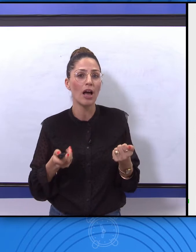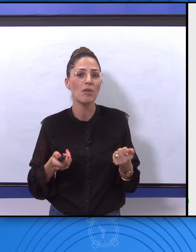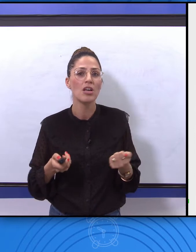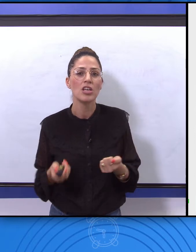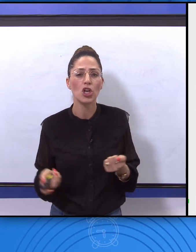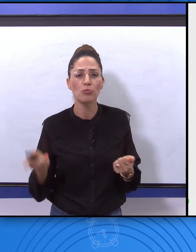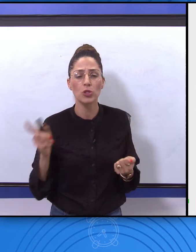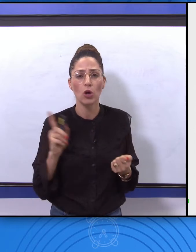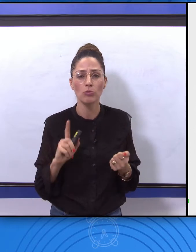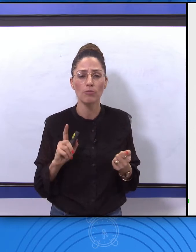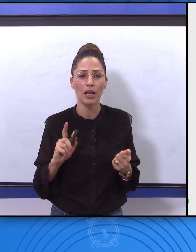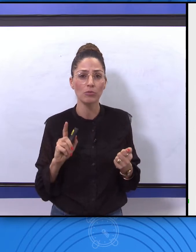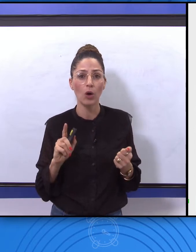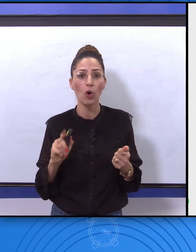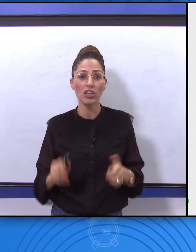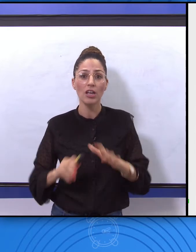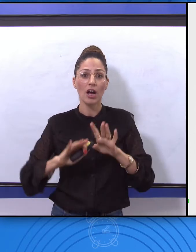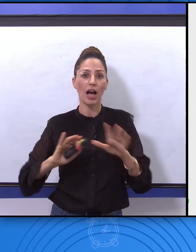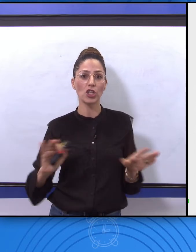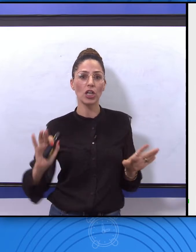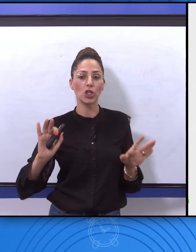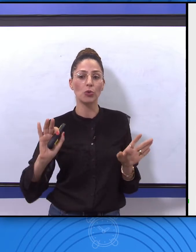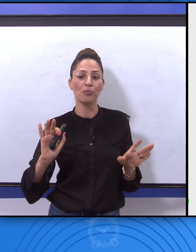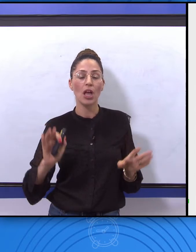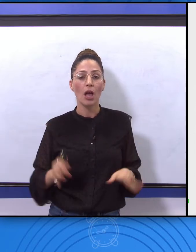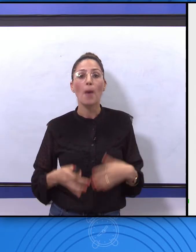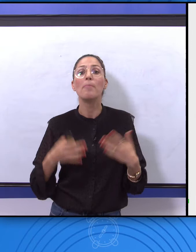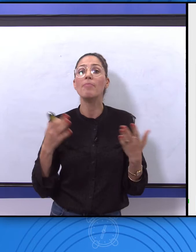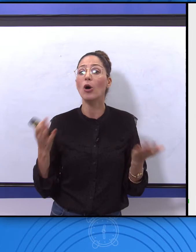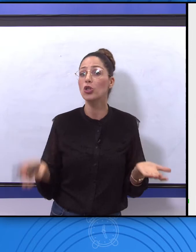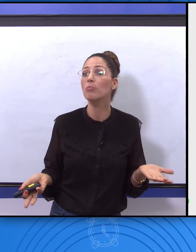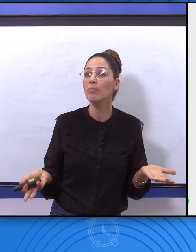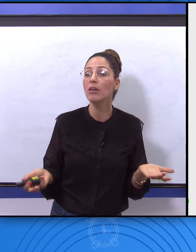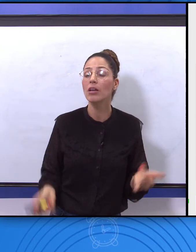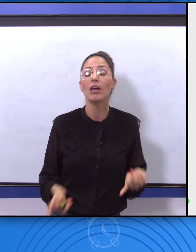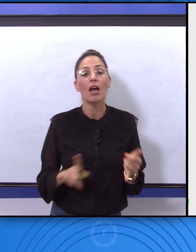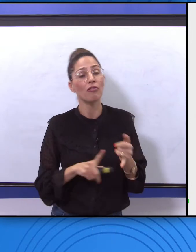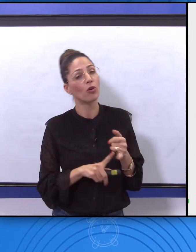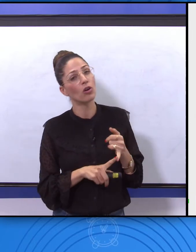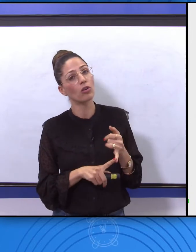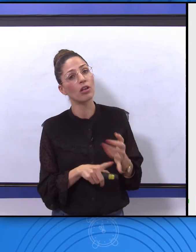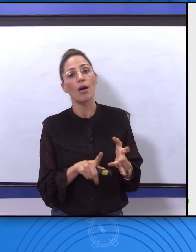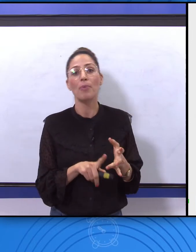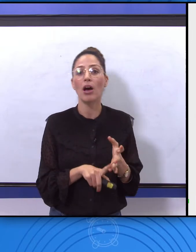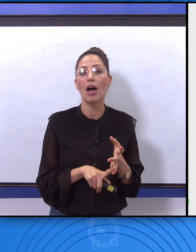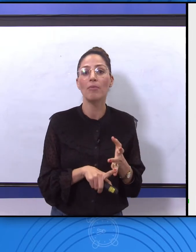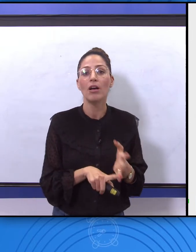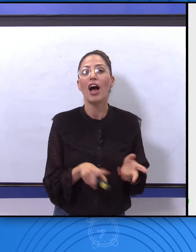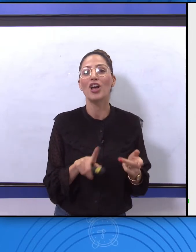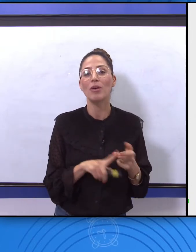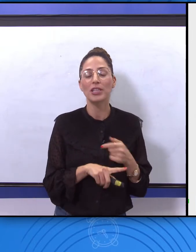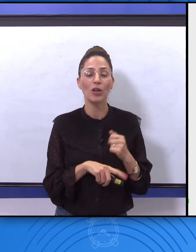גדולה בעולם, יש מוזיאונים שמעלים תערוכות רק של רישום. במה רושמים? אפרונות,